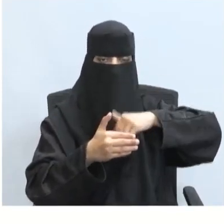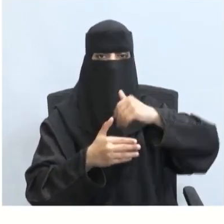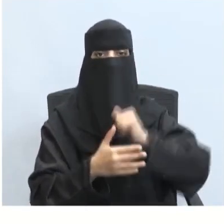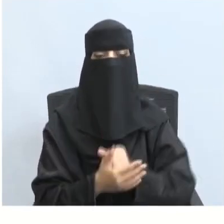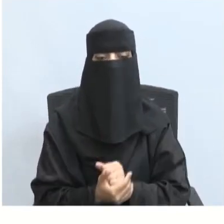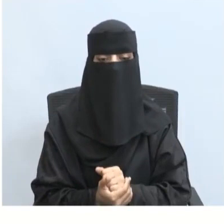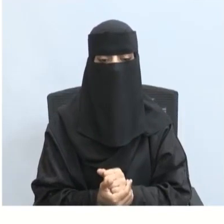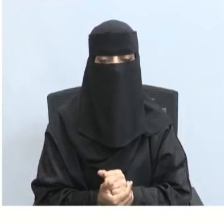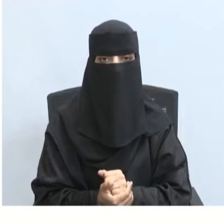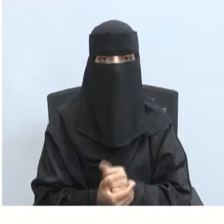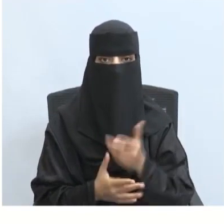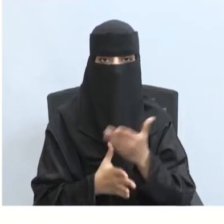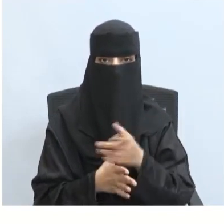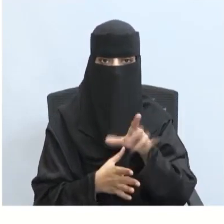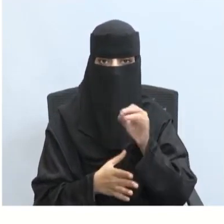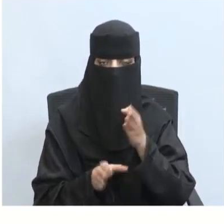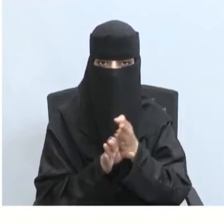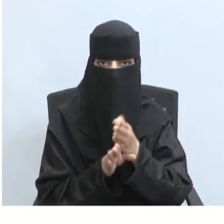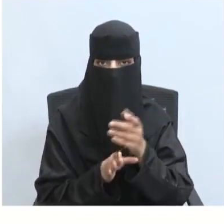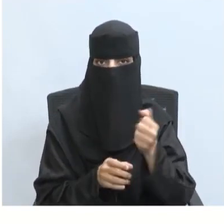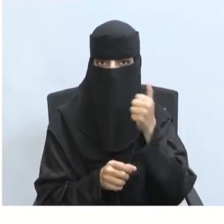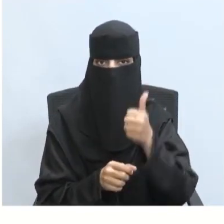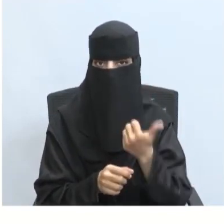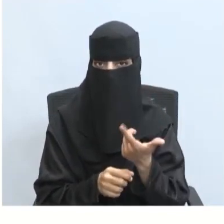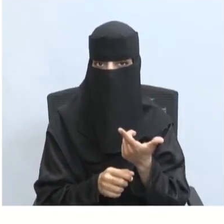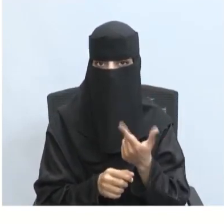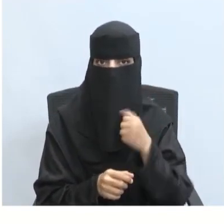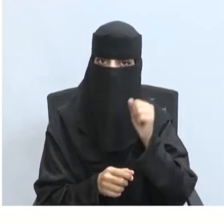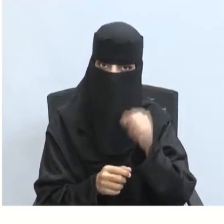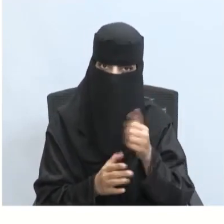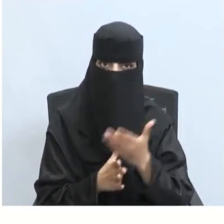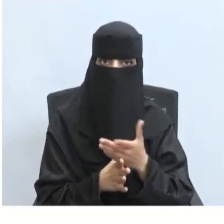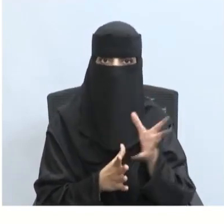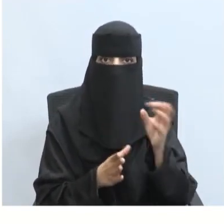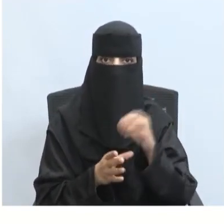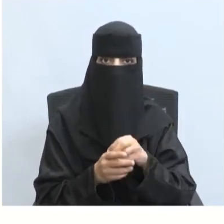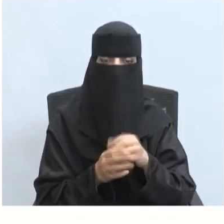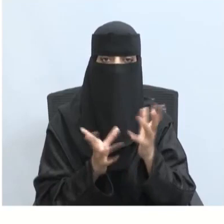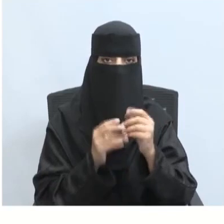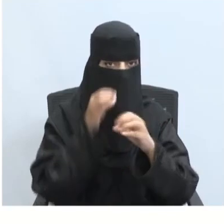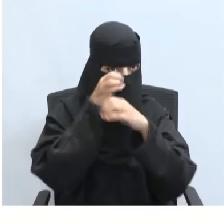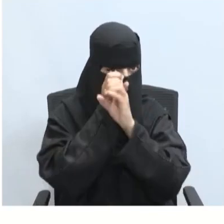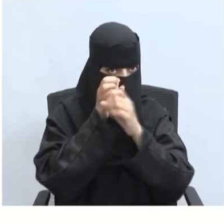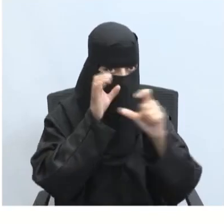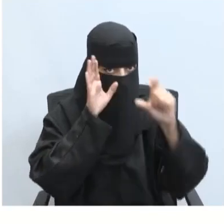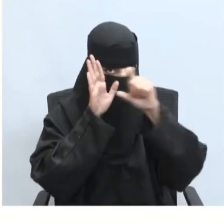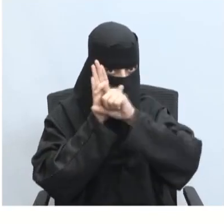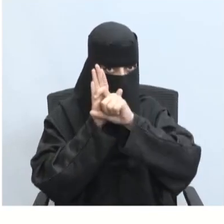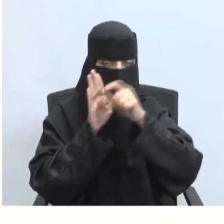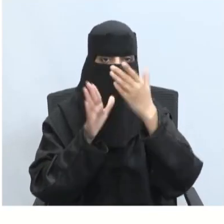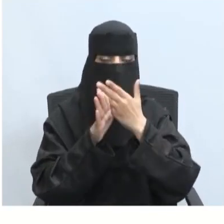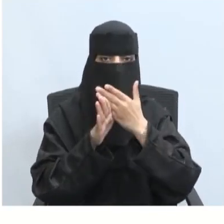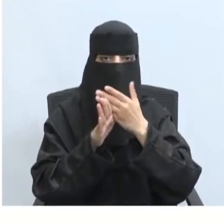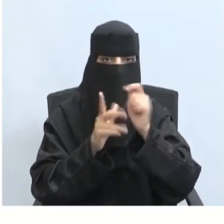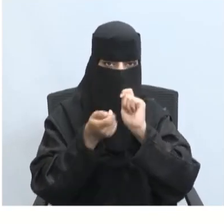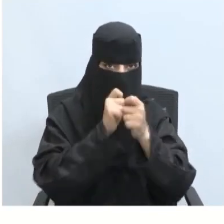الشبكيه اذا في هذه الحاله نحتاج الى ماذا نعم احسنت اذا نحتاج الى عدسات لكي تصبح